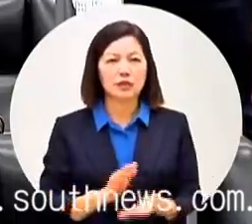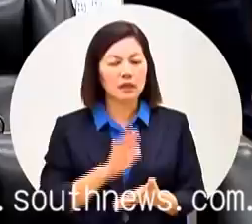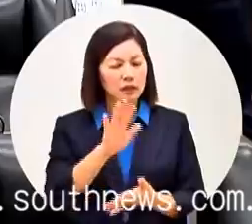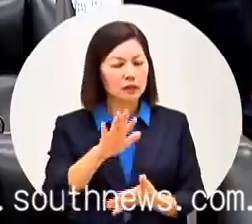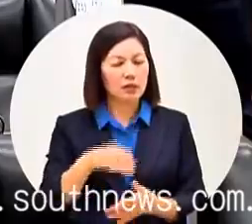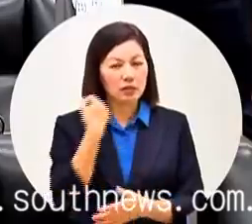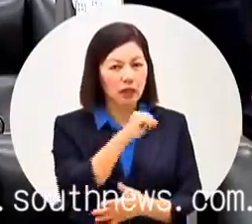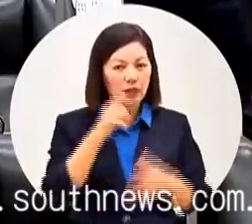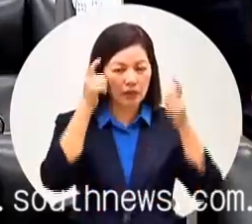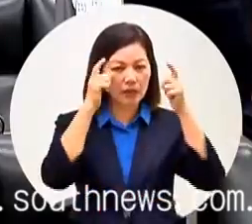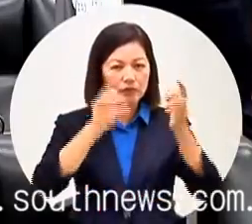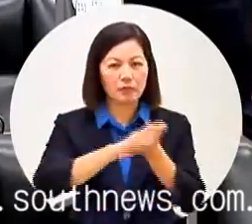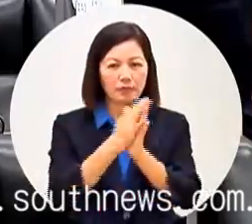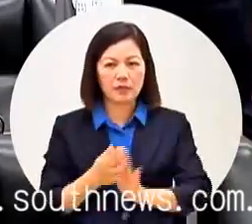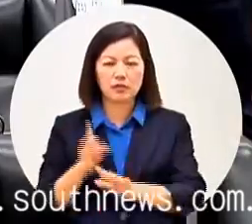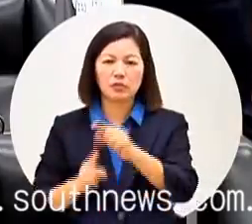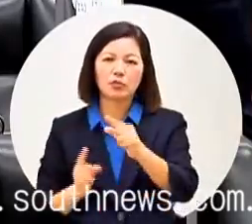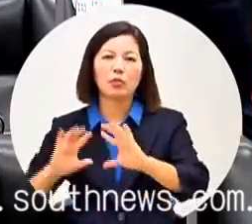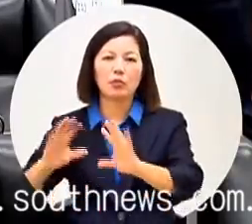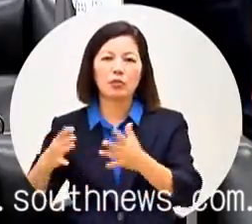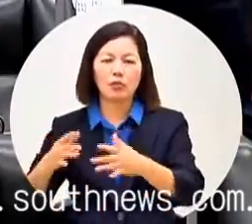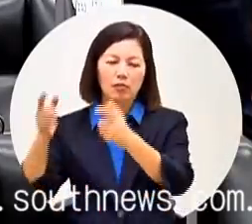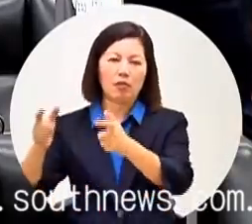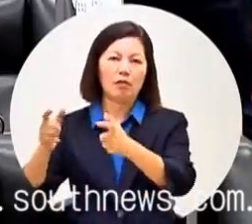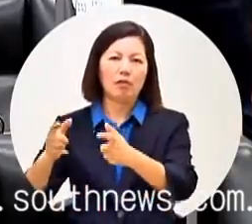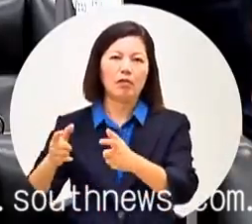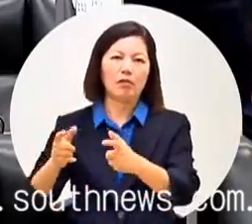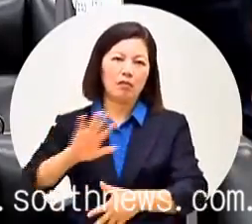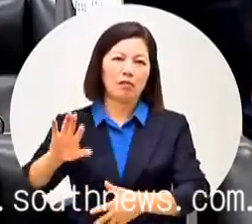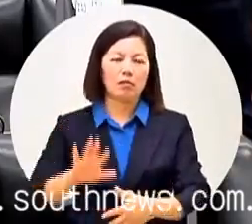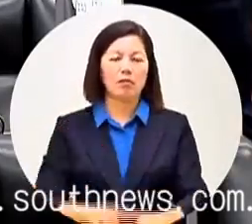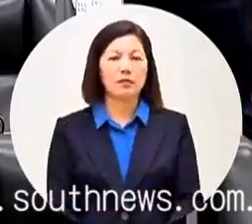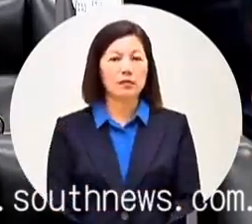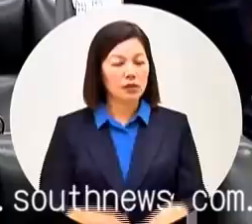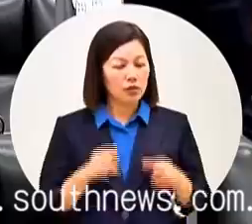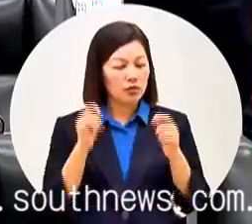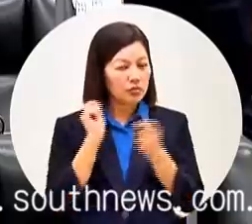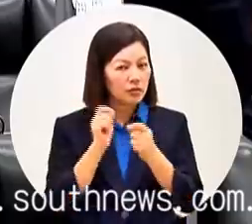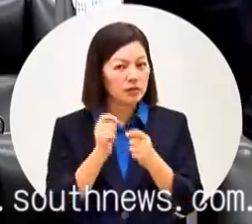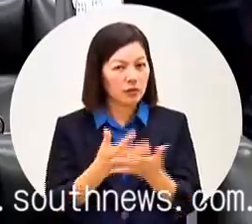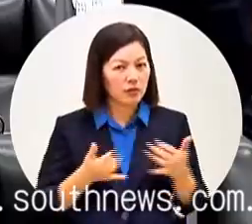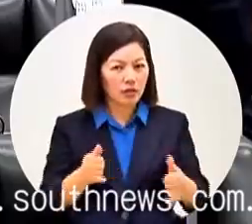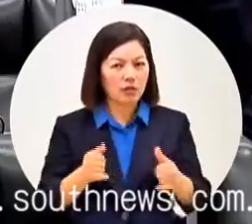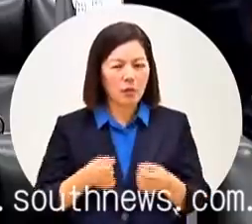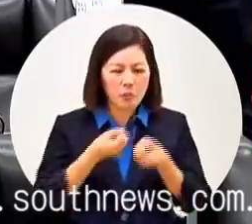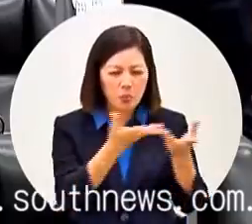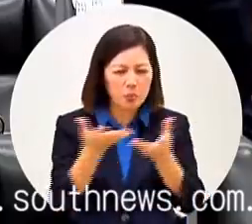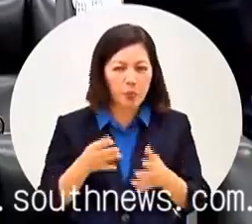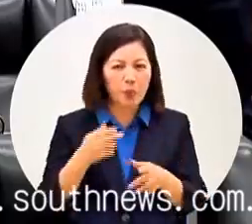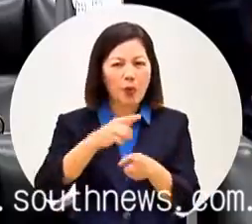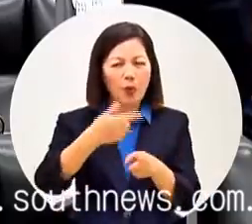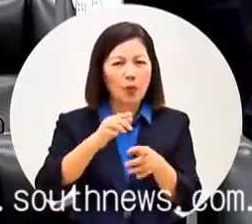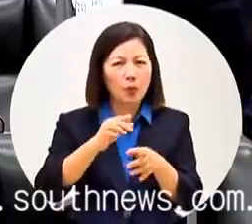雄变成中国高雄。在网络上这几天也一直在流传一封信，一样也是